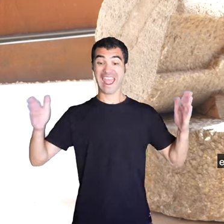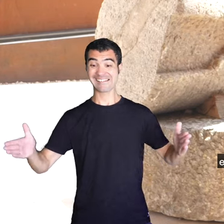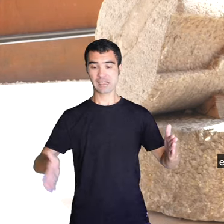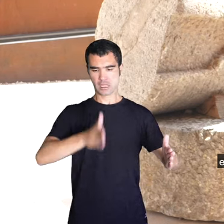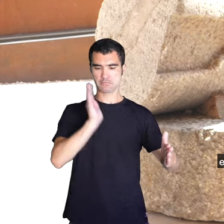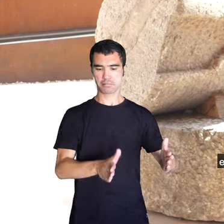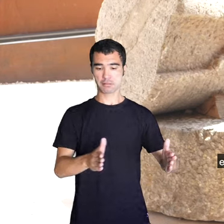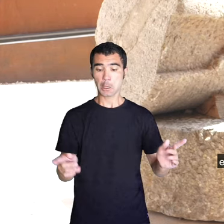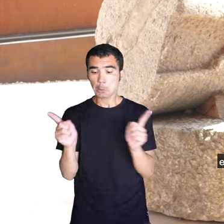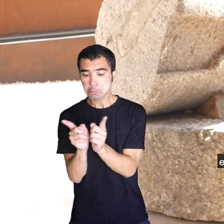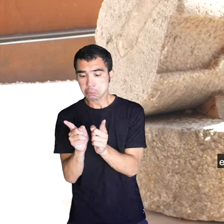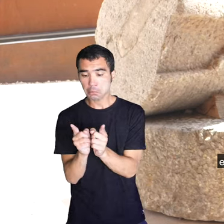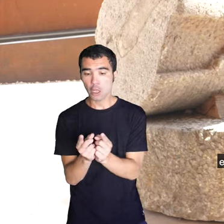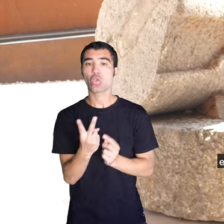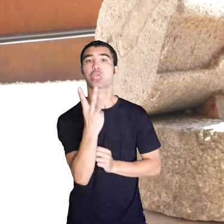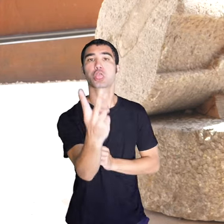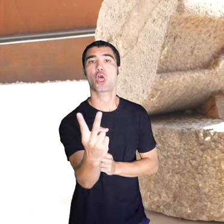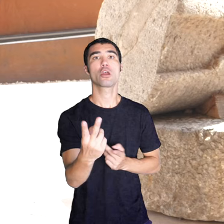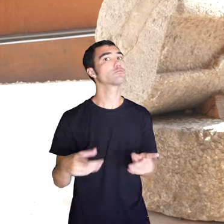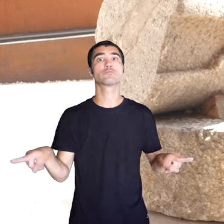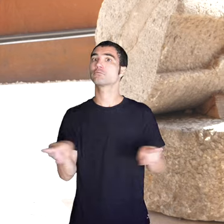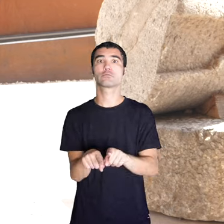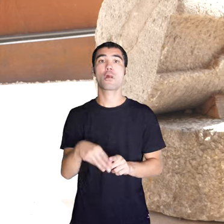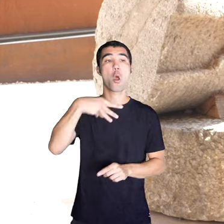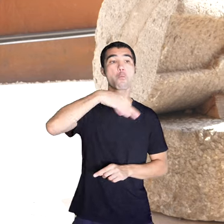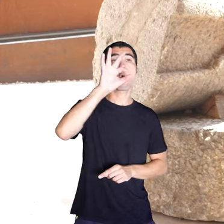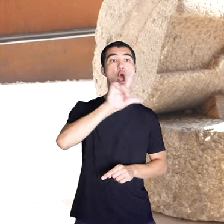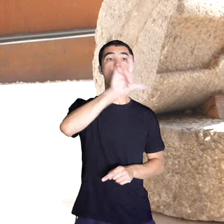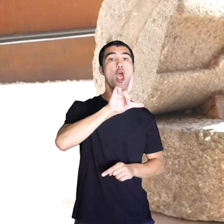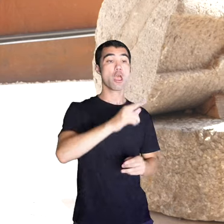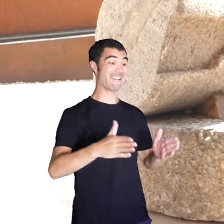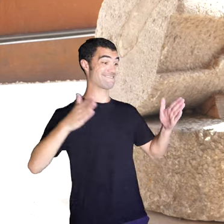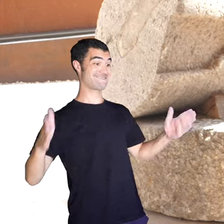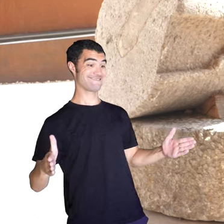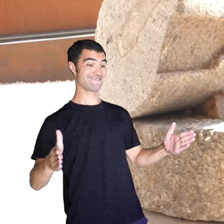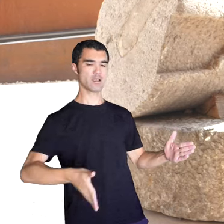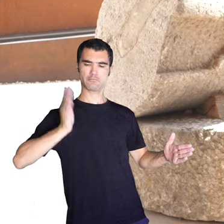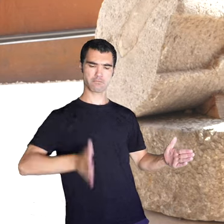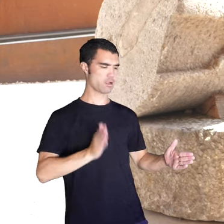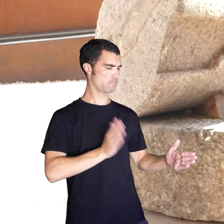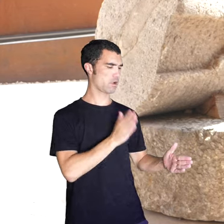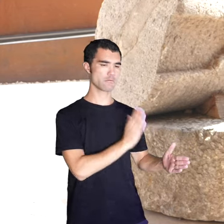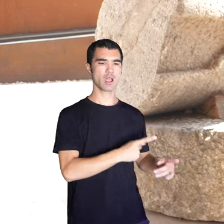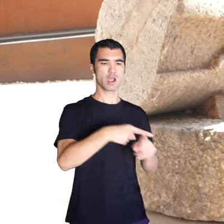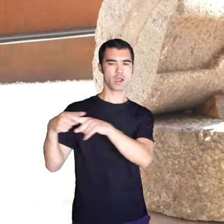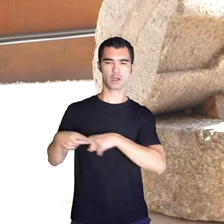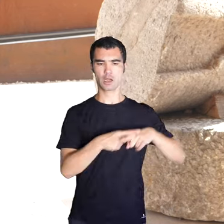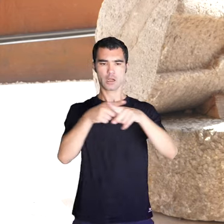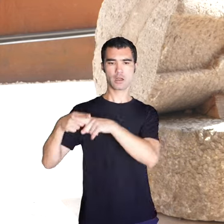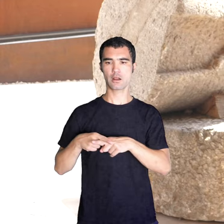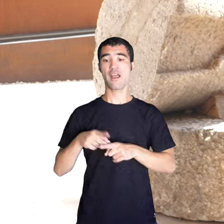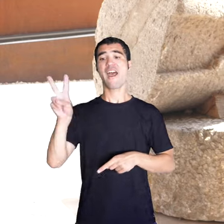era petit, en donaven dos. Si el mal n'hi havia un de més gros, doncs pues el repartien amb un altre.